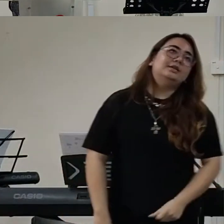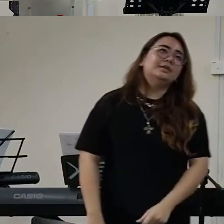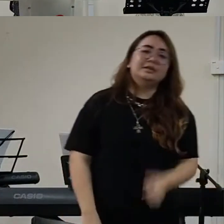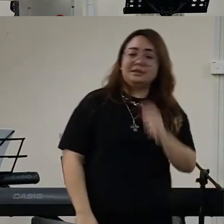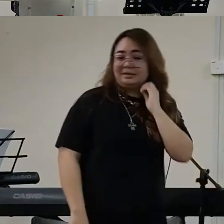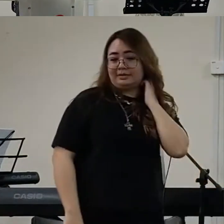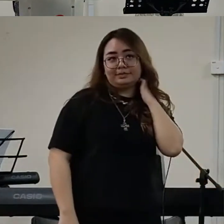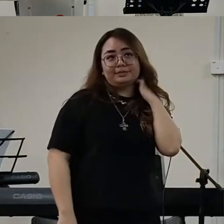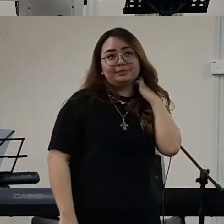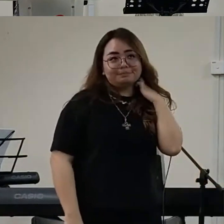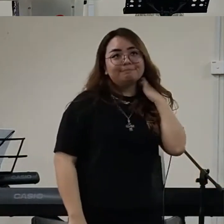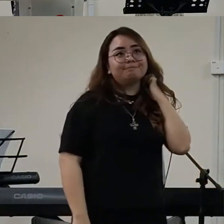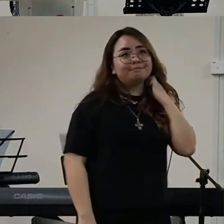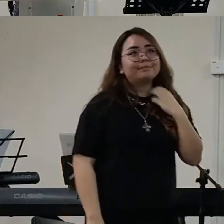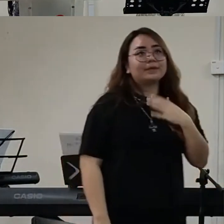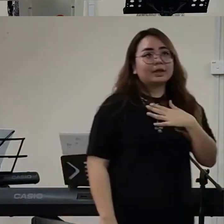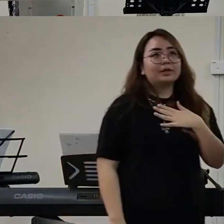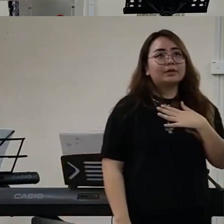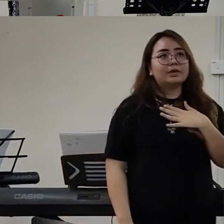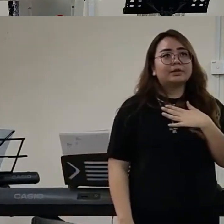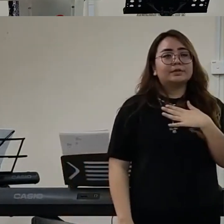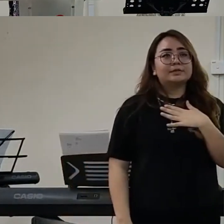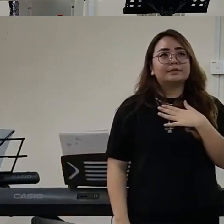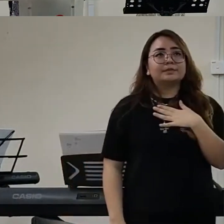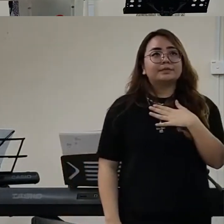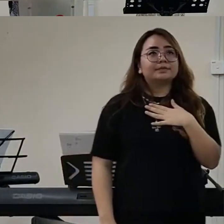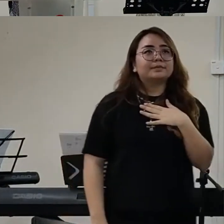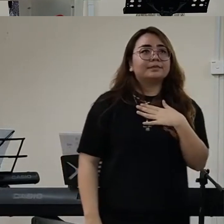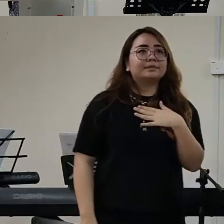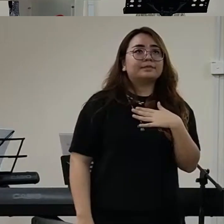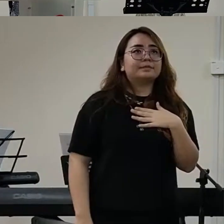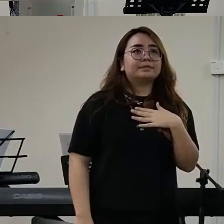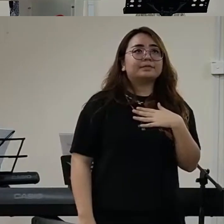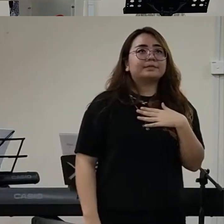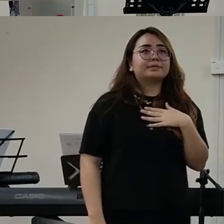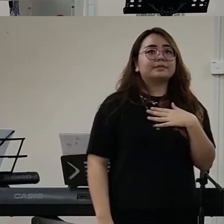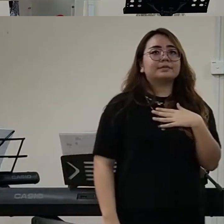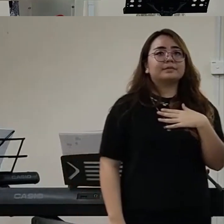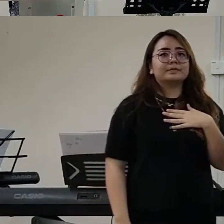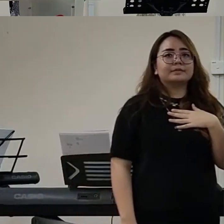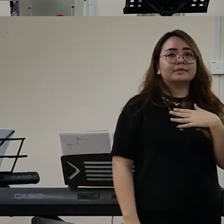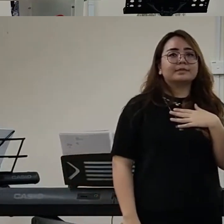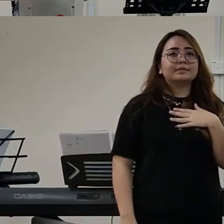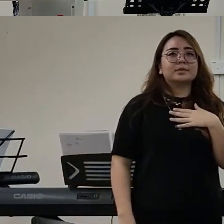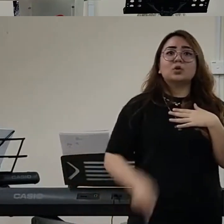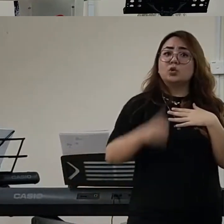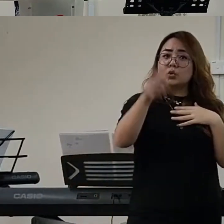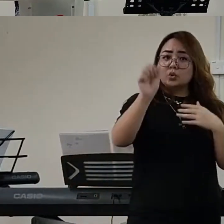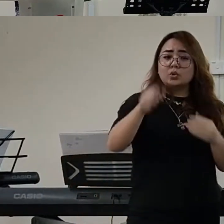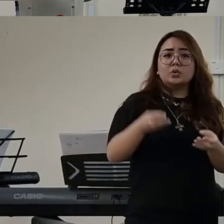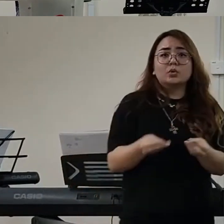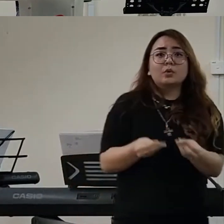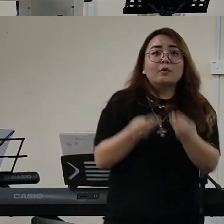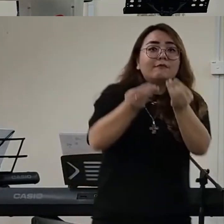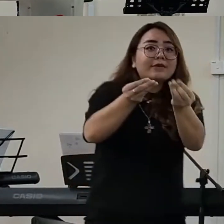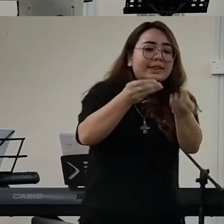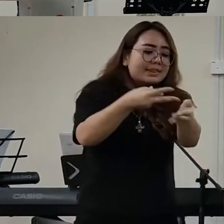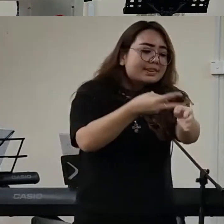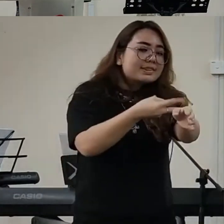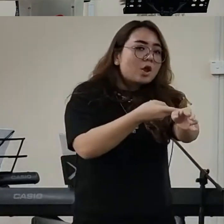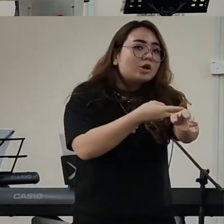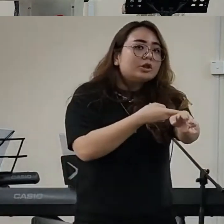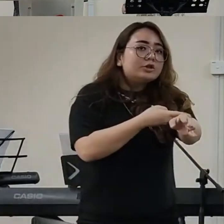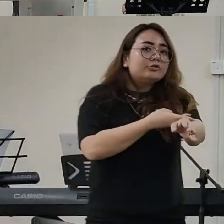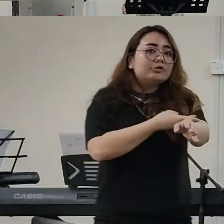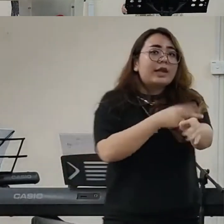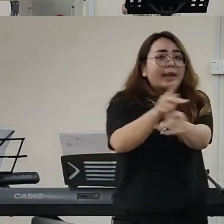顾自己，就是特别在属灵方面。 David feed the sheep. When? Feed